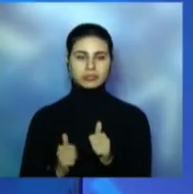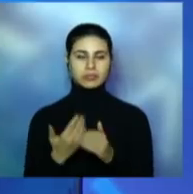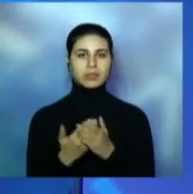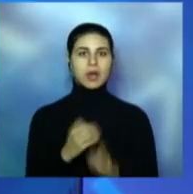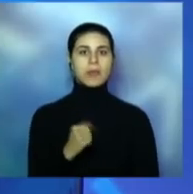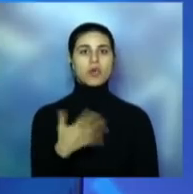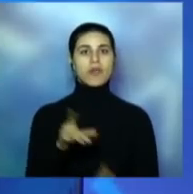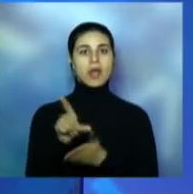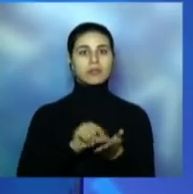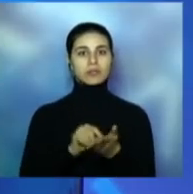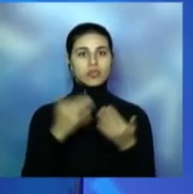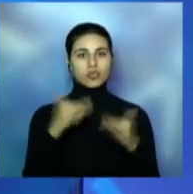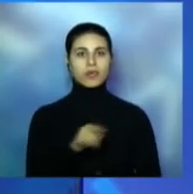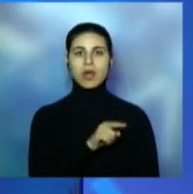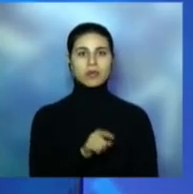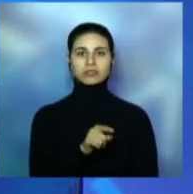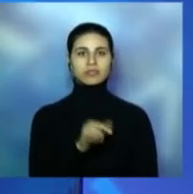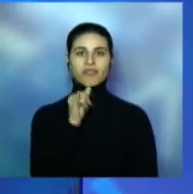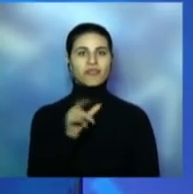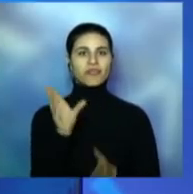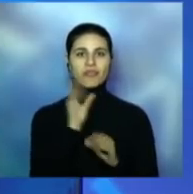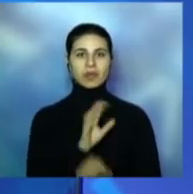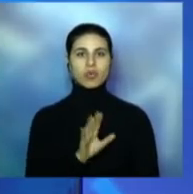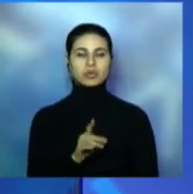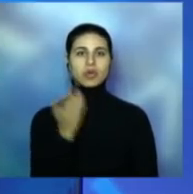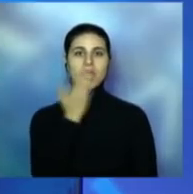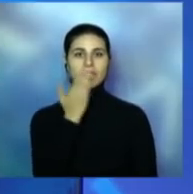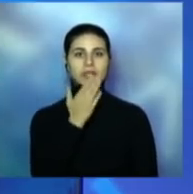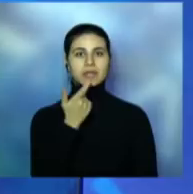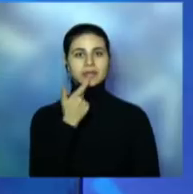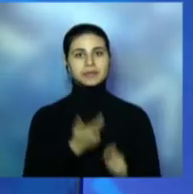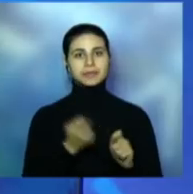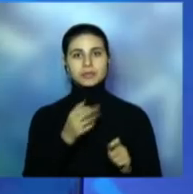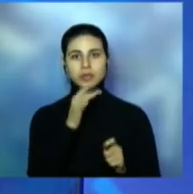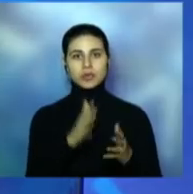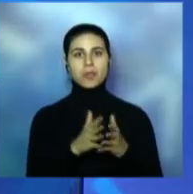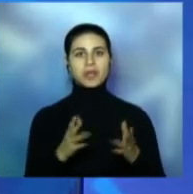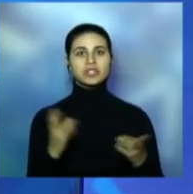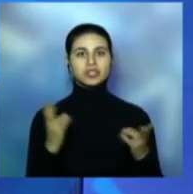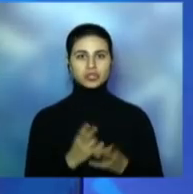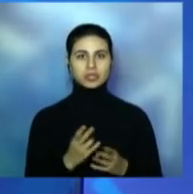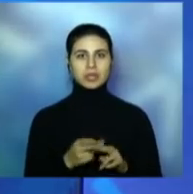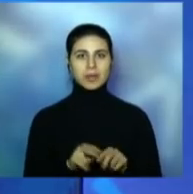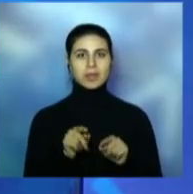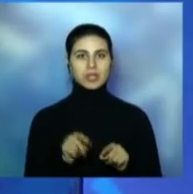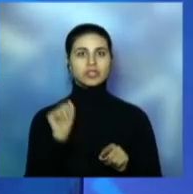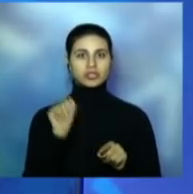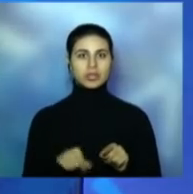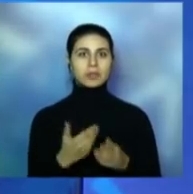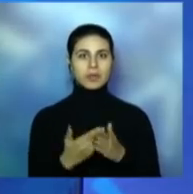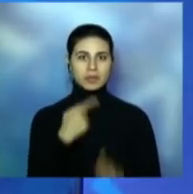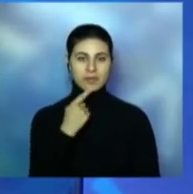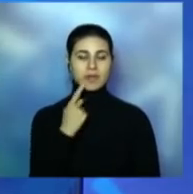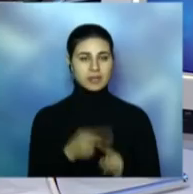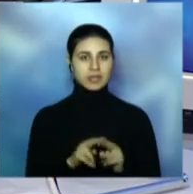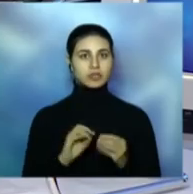ამხანაგებმა გადაიწერეს უკვე დაფიდან, ის ჩამორჩება. გაკვეთილებს ცოტა უფრო მეტ დროს ანდომებს. ეს შეიძლება ვთქვათ რომ